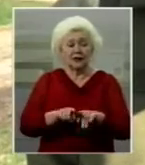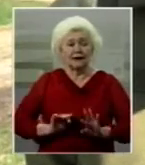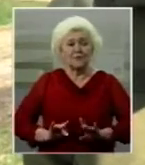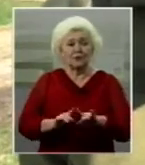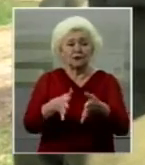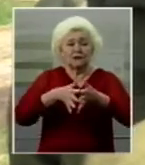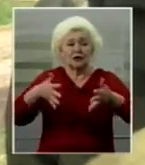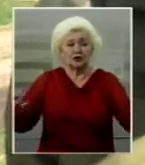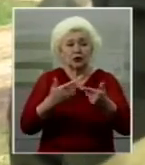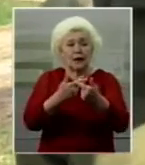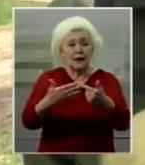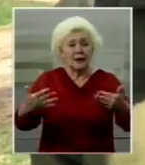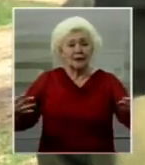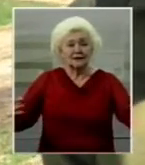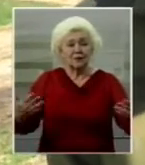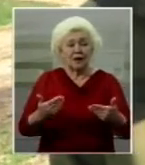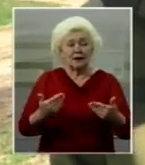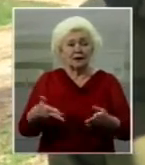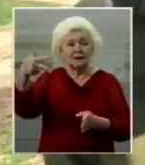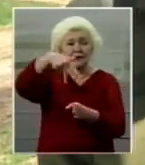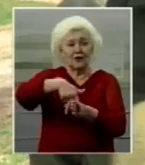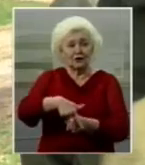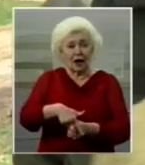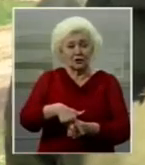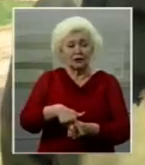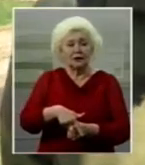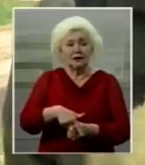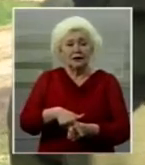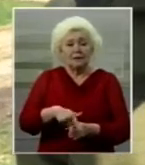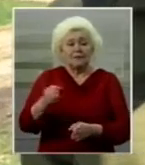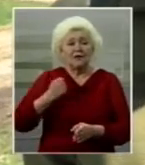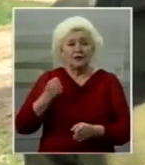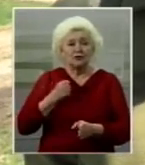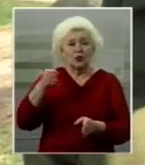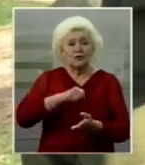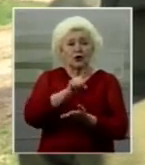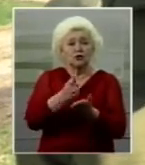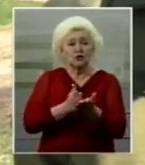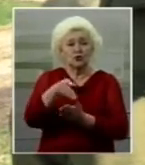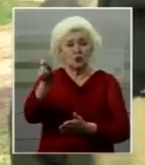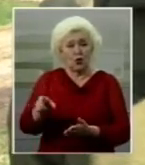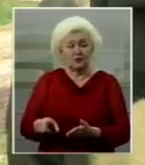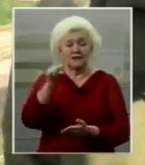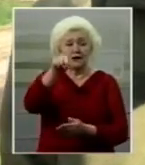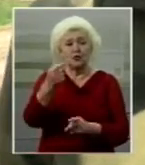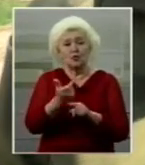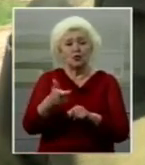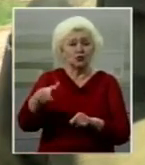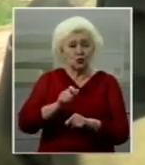функціонально широкий спектр навантажень на військовослужбовця. Тому